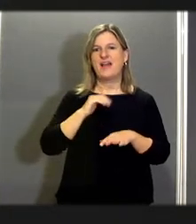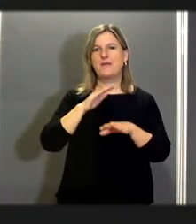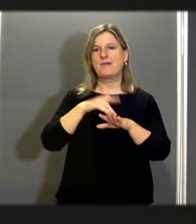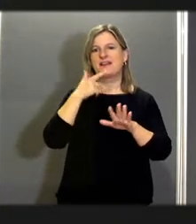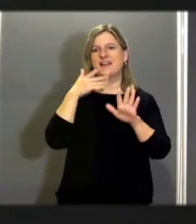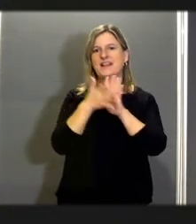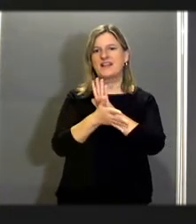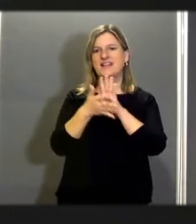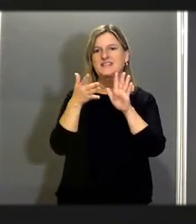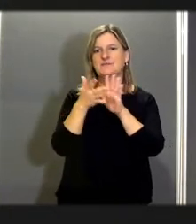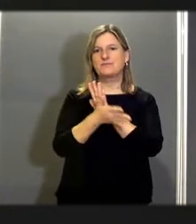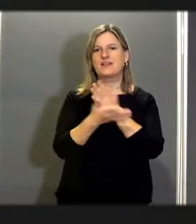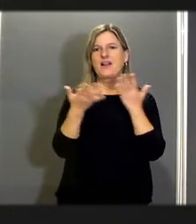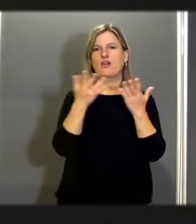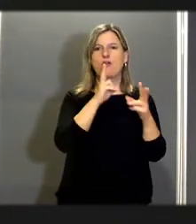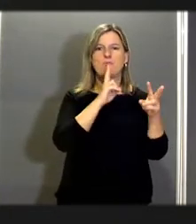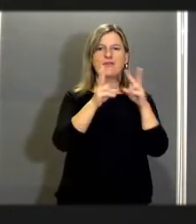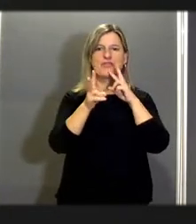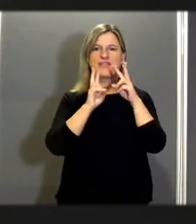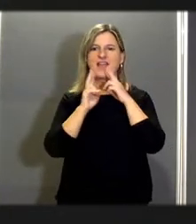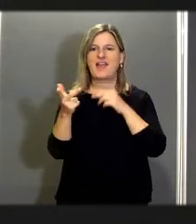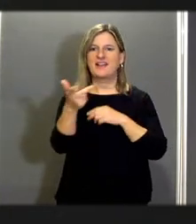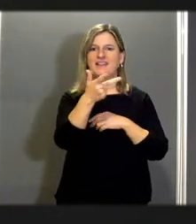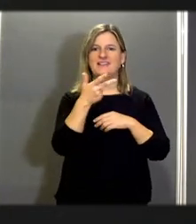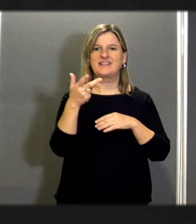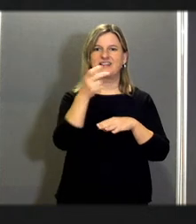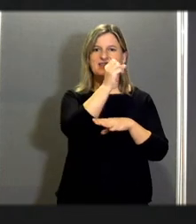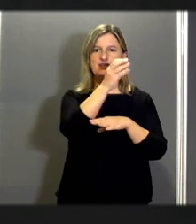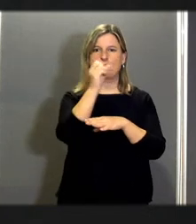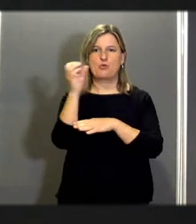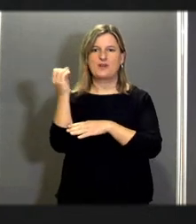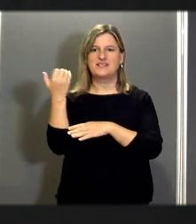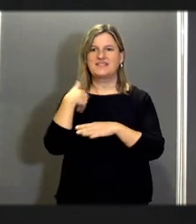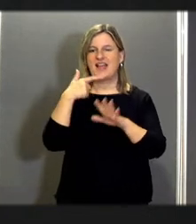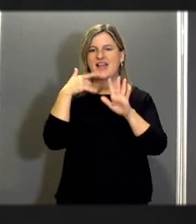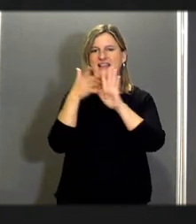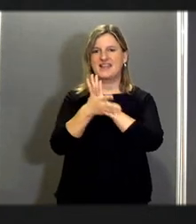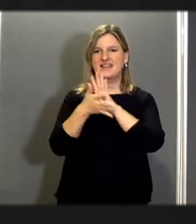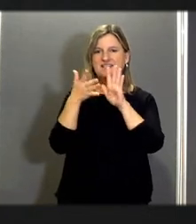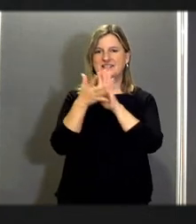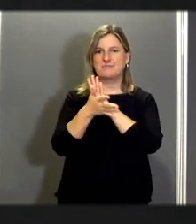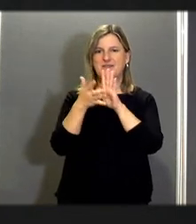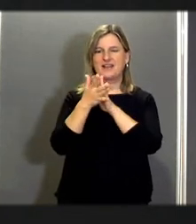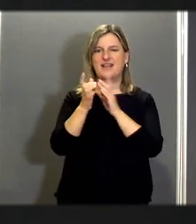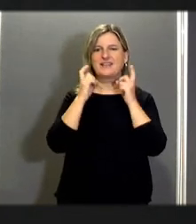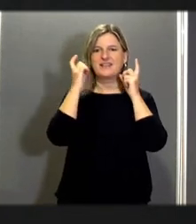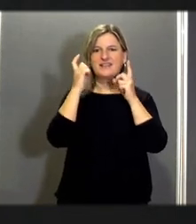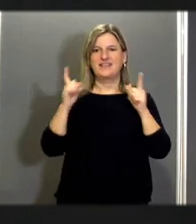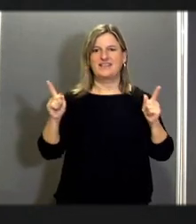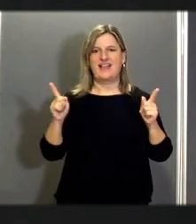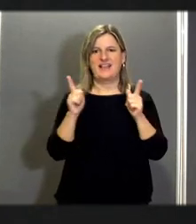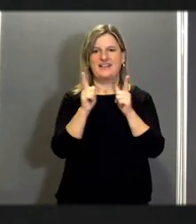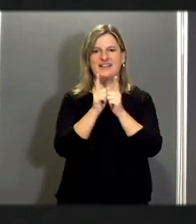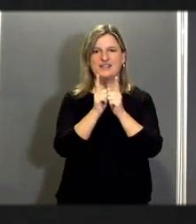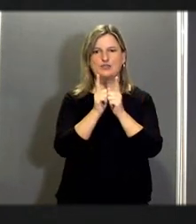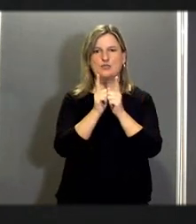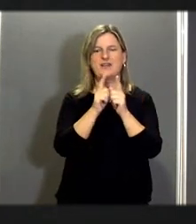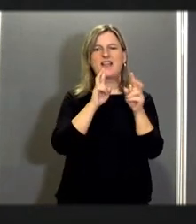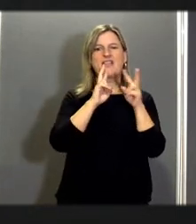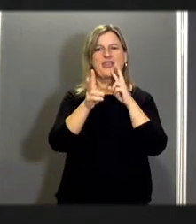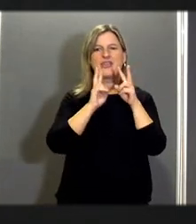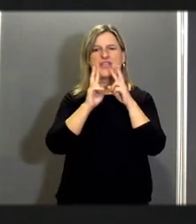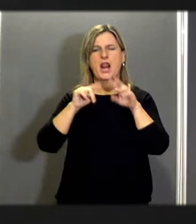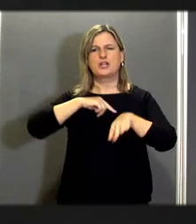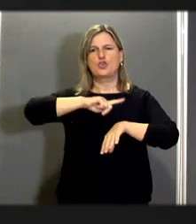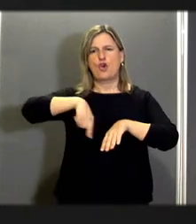real aquest diàleg que els tres ponents ens han explicat, ens han intentat resumir diàlegs que van durar